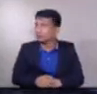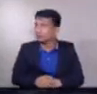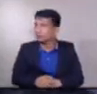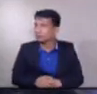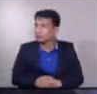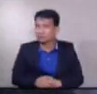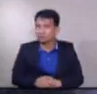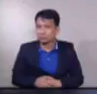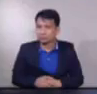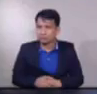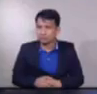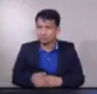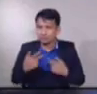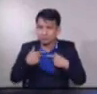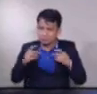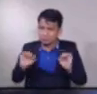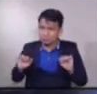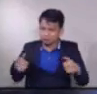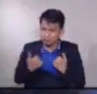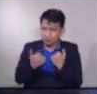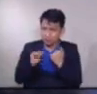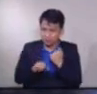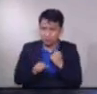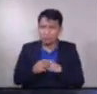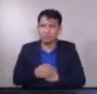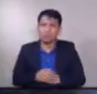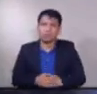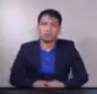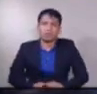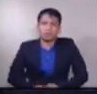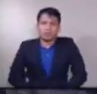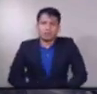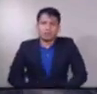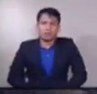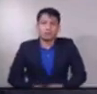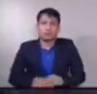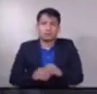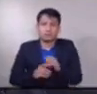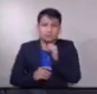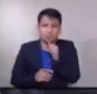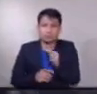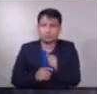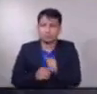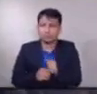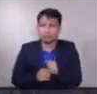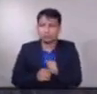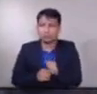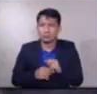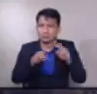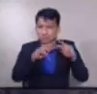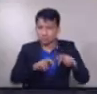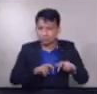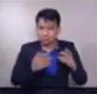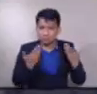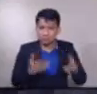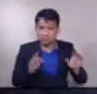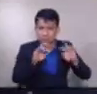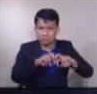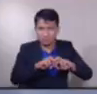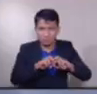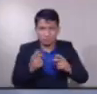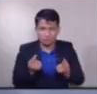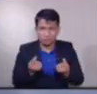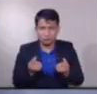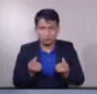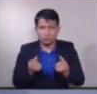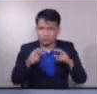Kasi ngayon dare nga. Lang ito eh. Oh. Dare. So, if we, please do not believe me, investigate. After you investigate, you can do nothing